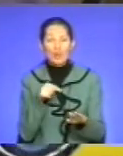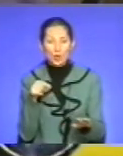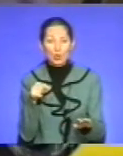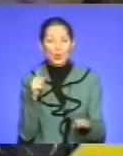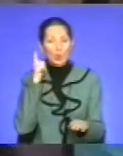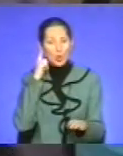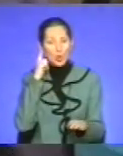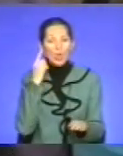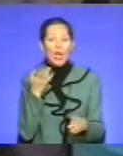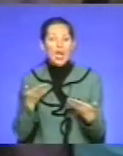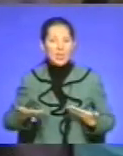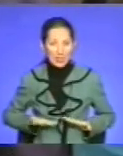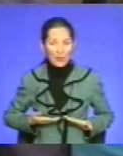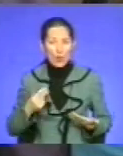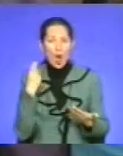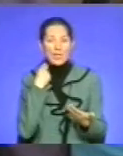почути живу англійську мову.